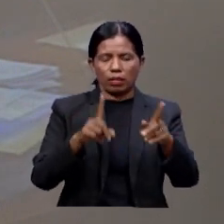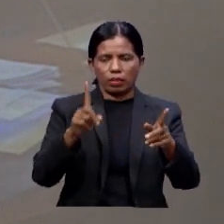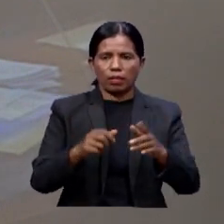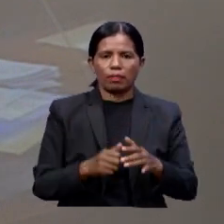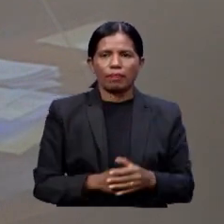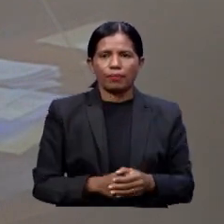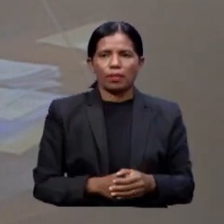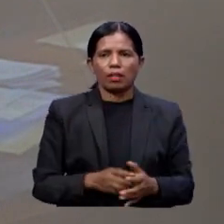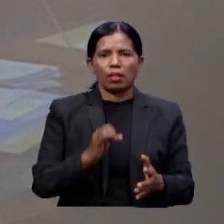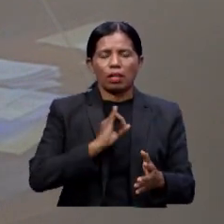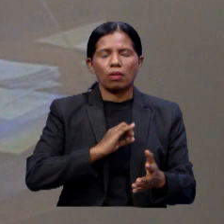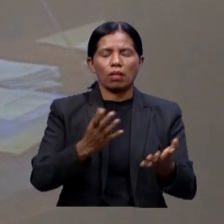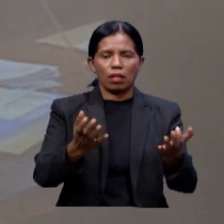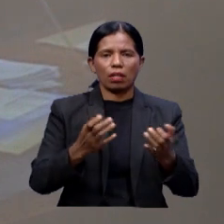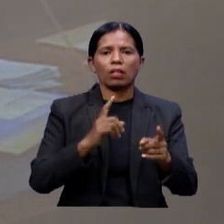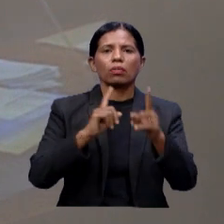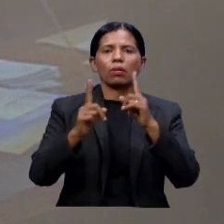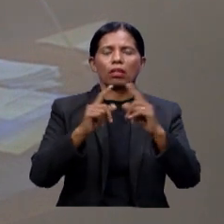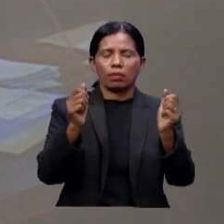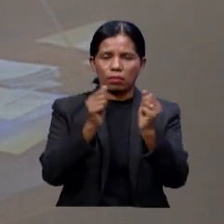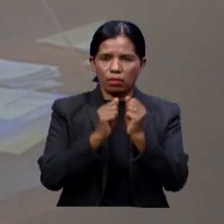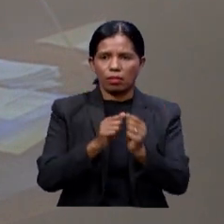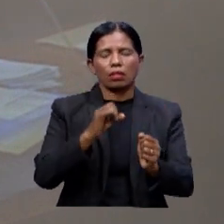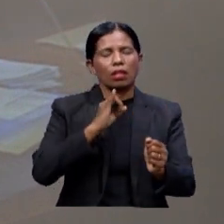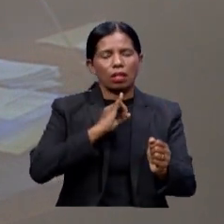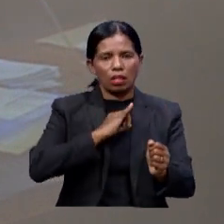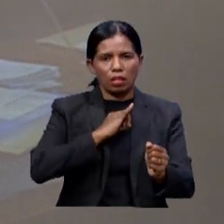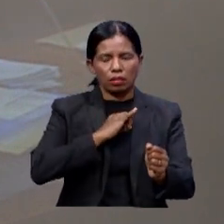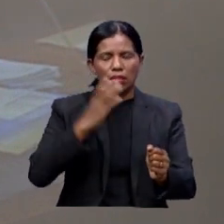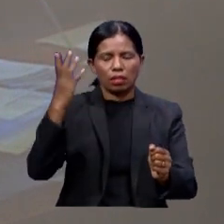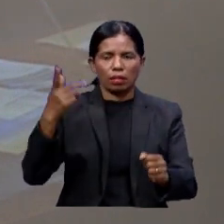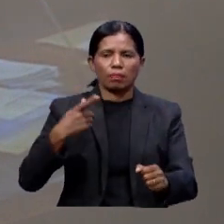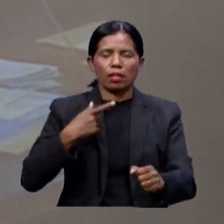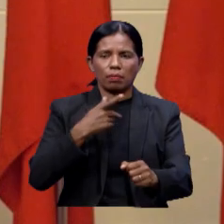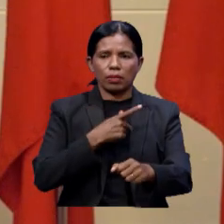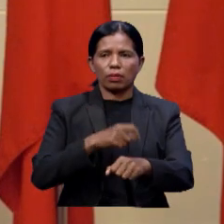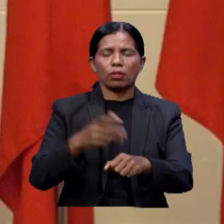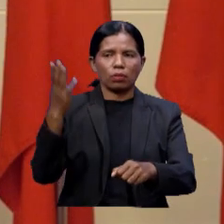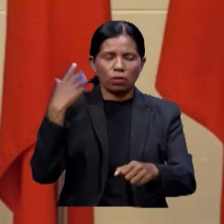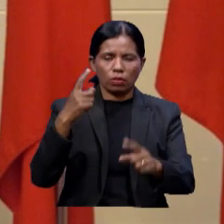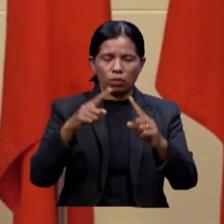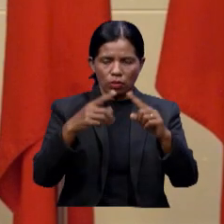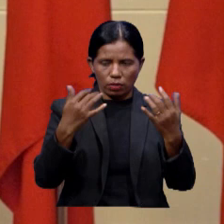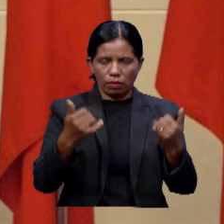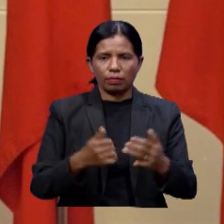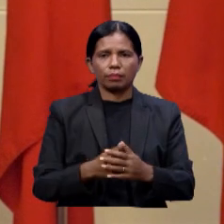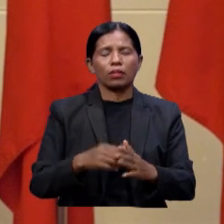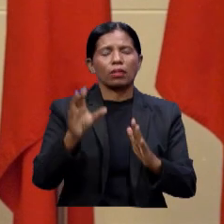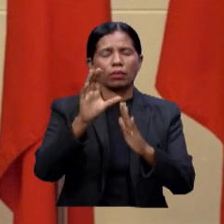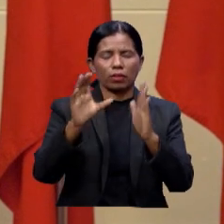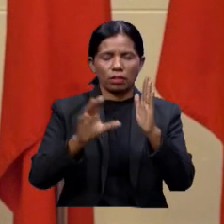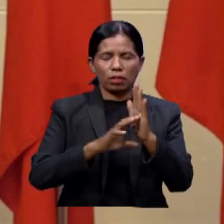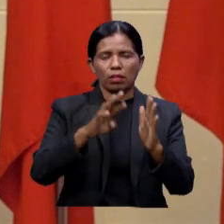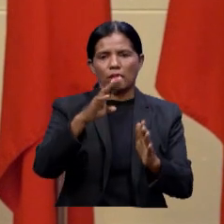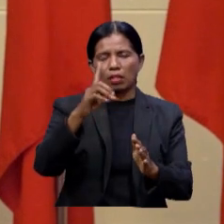Figure nama mau zakar katu kuliah pemalu nafatin ne. Ne mak hamne posisi yang iha parlamen dana desde uluk toko. Iha konstitusi yang Republika Demokratika